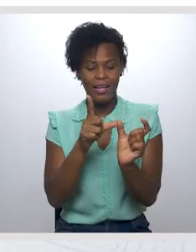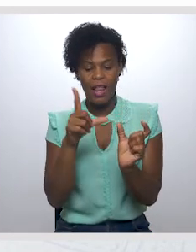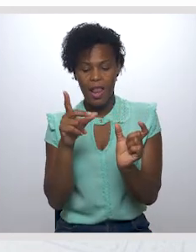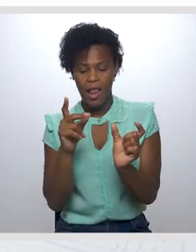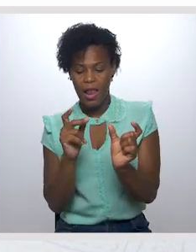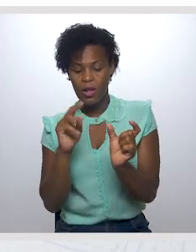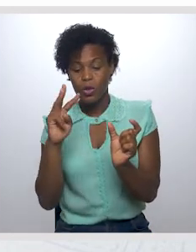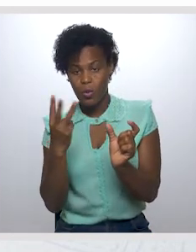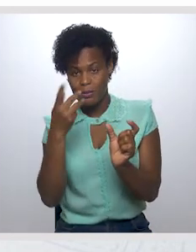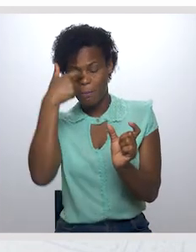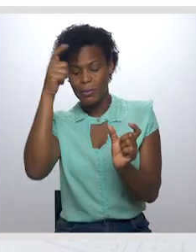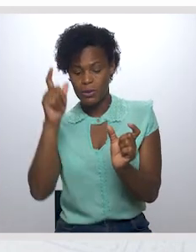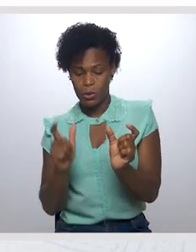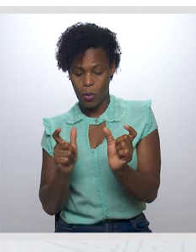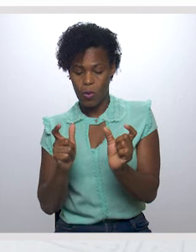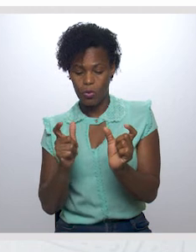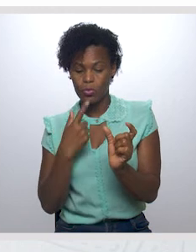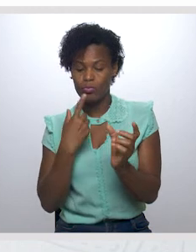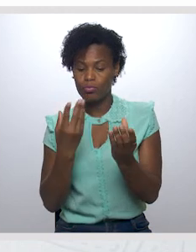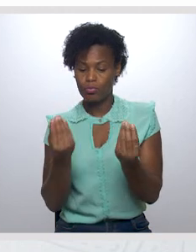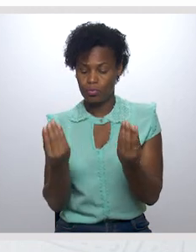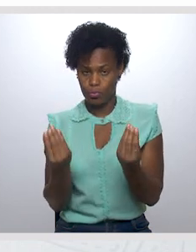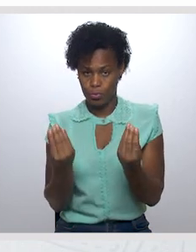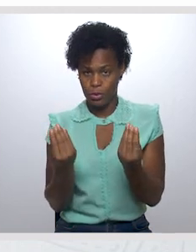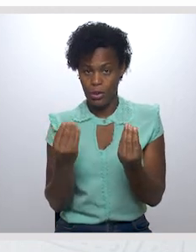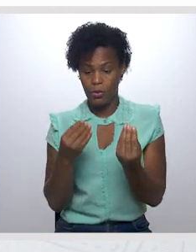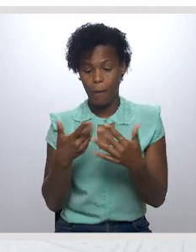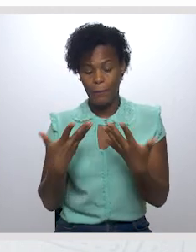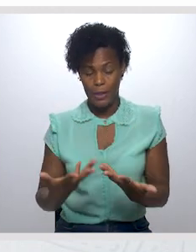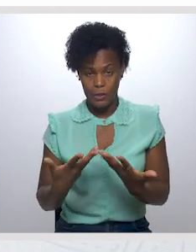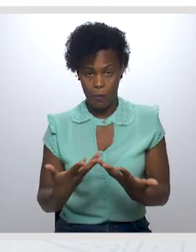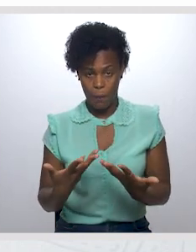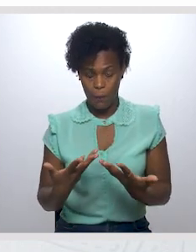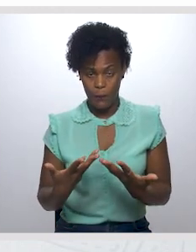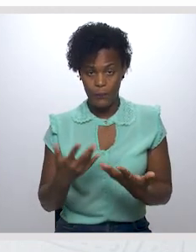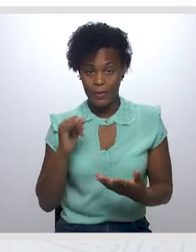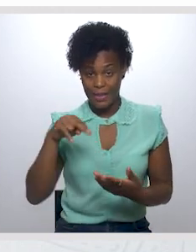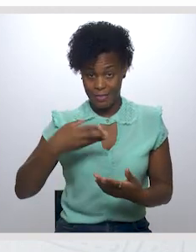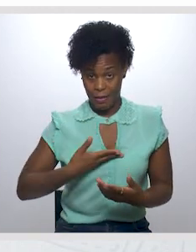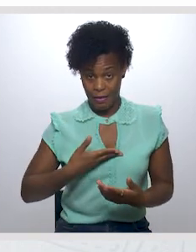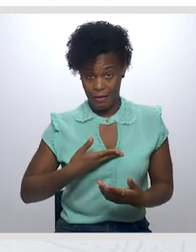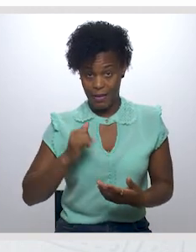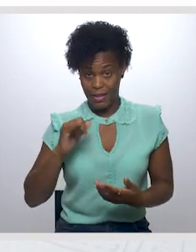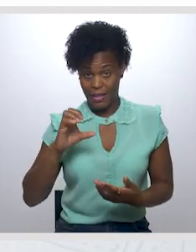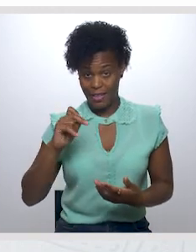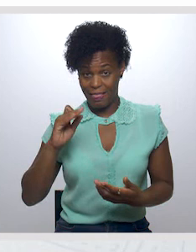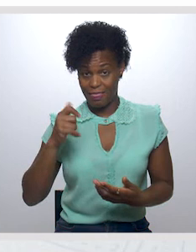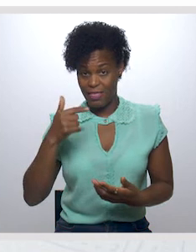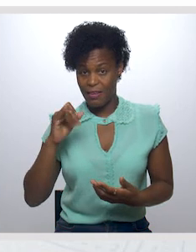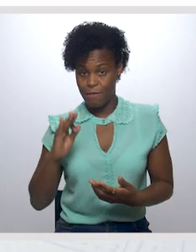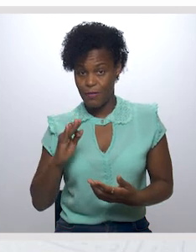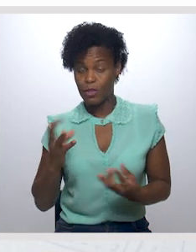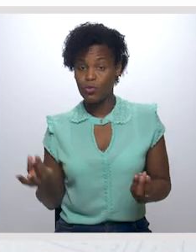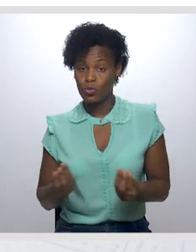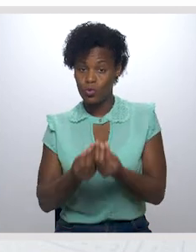la troisième personne du pluriel au présent de l'indicatif et on ajoute